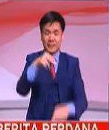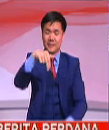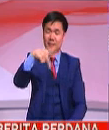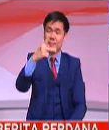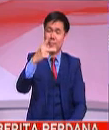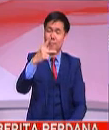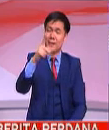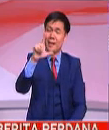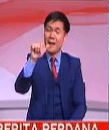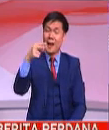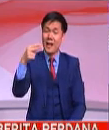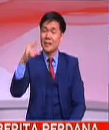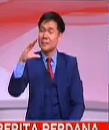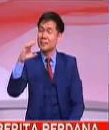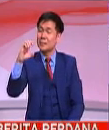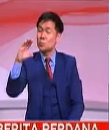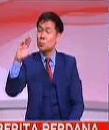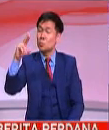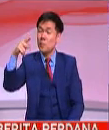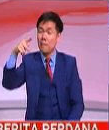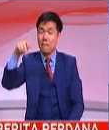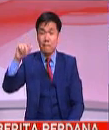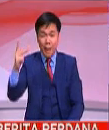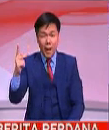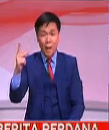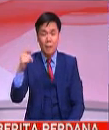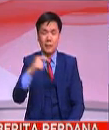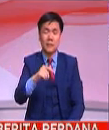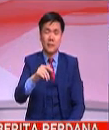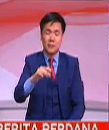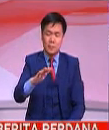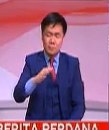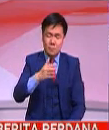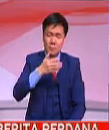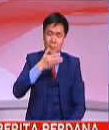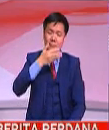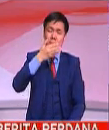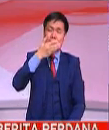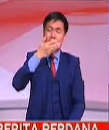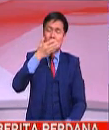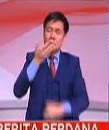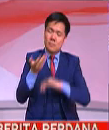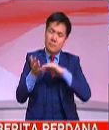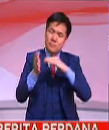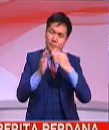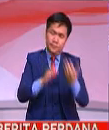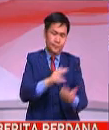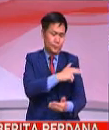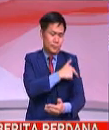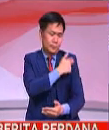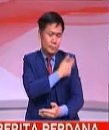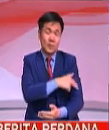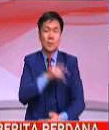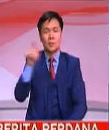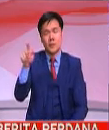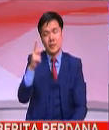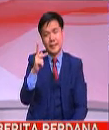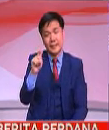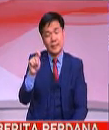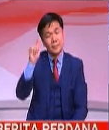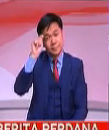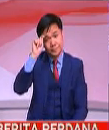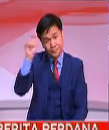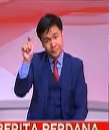Cecupak, meninggal dunia hari ini. Nur Afendi menghembuskan nafas terakhir di Hospital Sultanah Nur Zahirah Kuala Terengganu pada